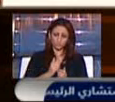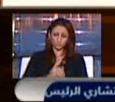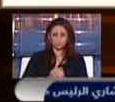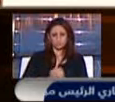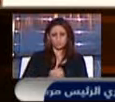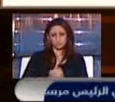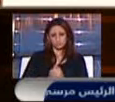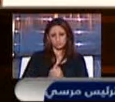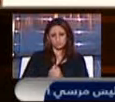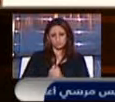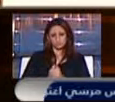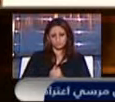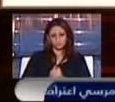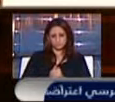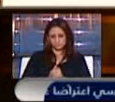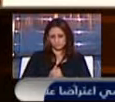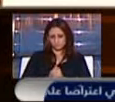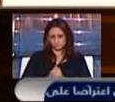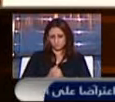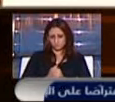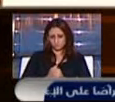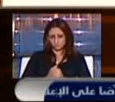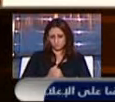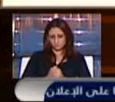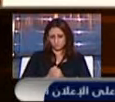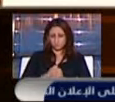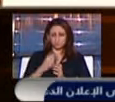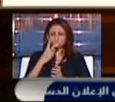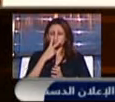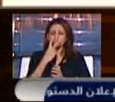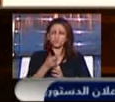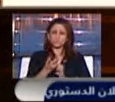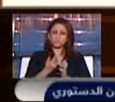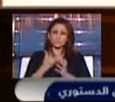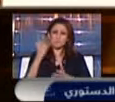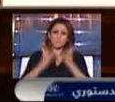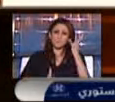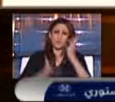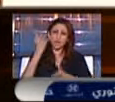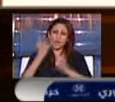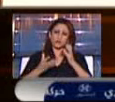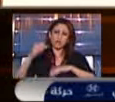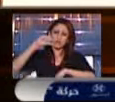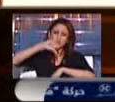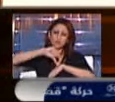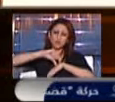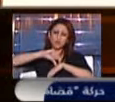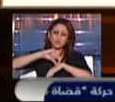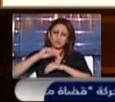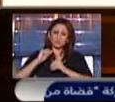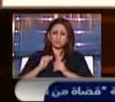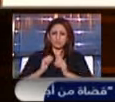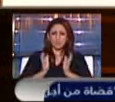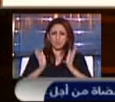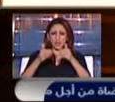المهندس وثانيا هل يعني موقفكم ايه من حرق مقر حزب الحريه والعداله على مستوى الجمهوريه؟ هقول لحضرتك.